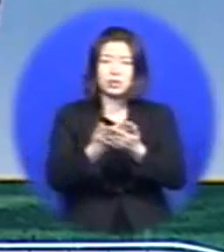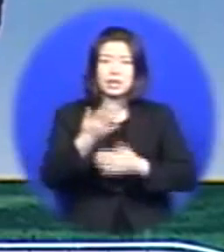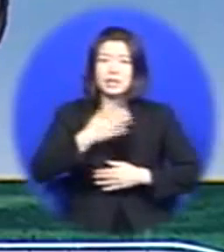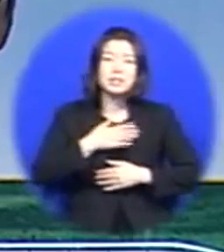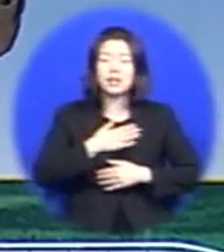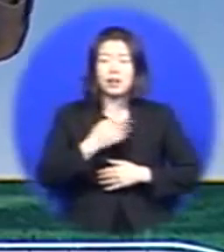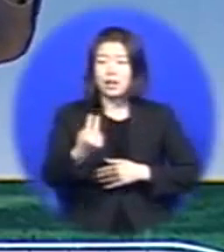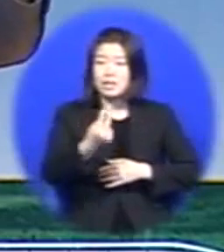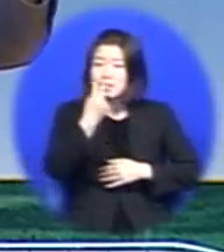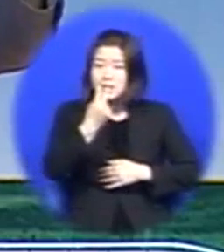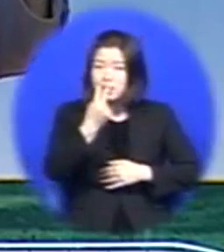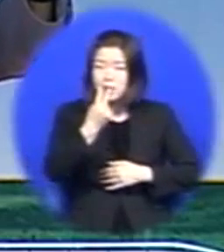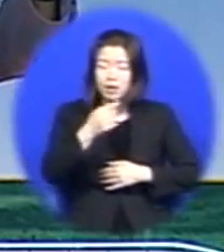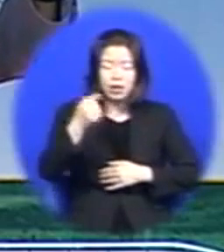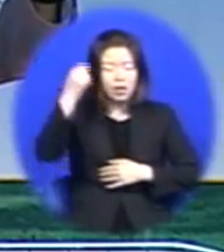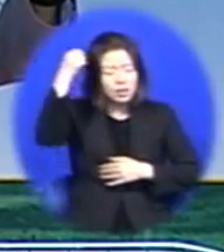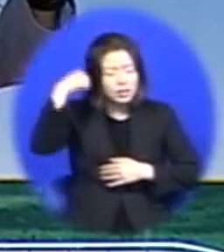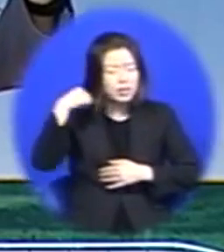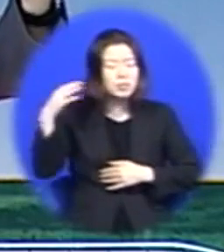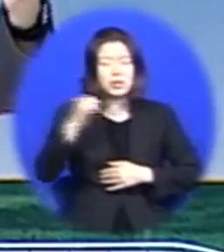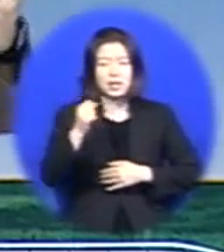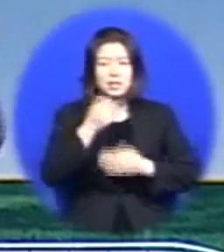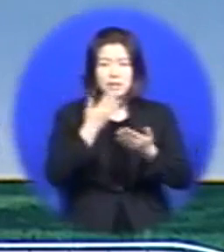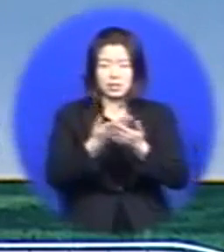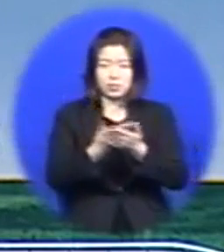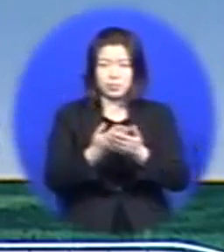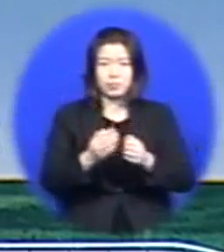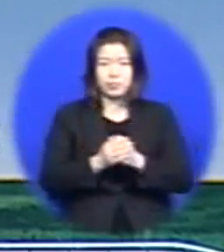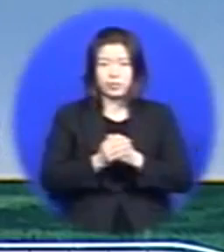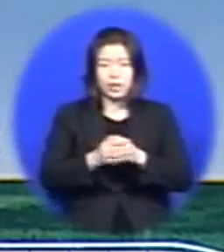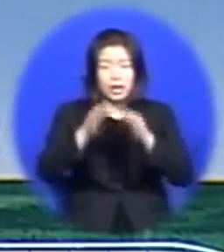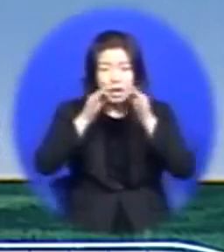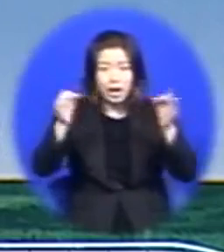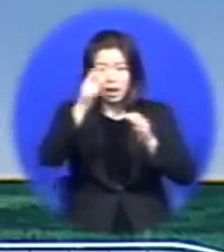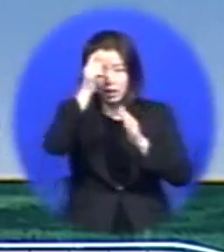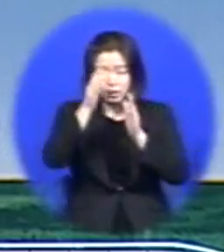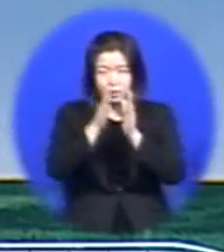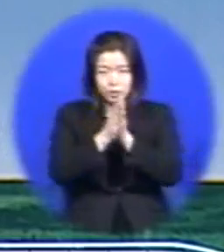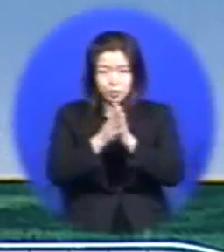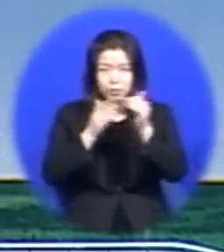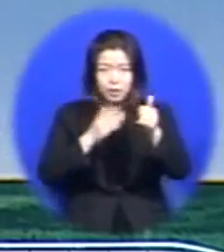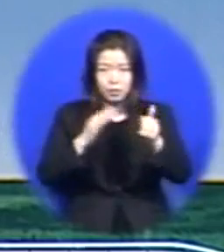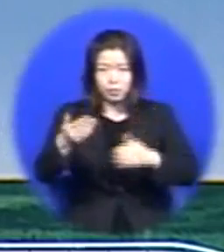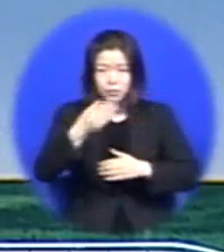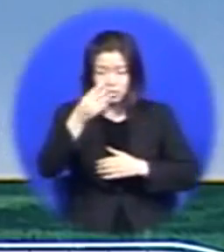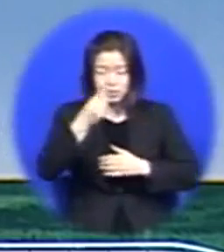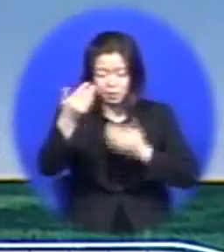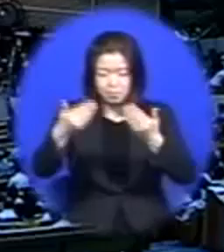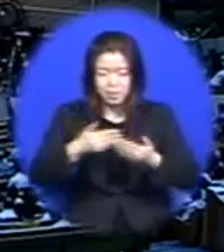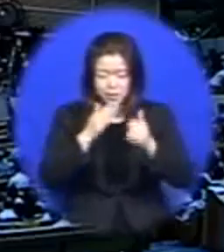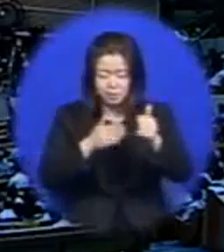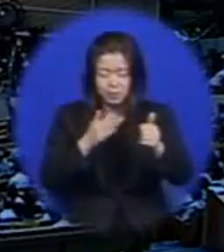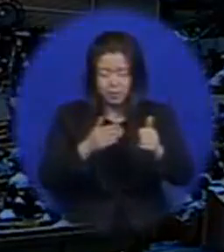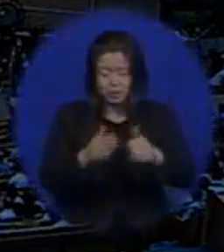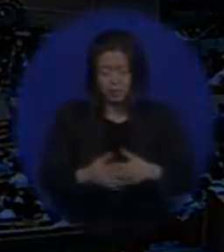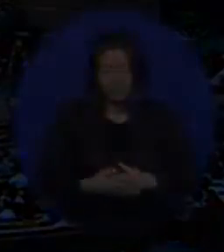제가 생명의 감각을 가지게 해주십시오. 우리 통성으로 기도하고 성찬을 받겠습니다.